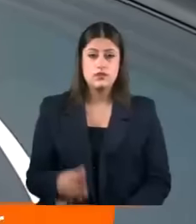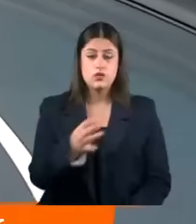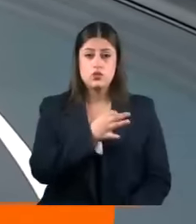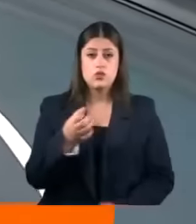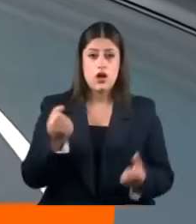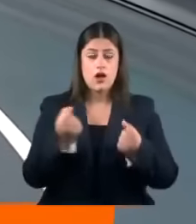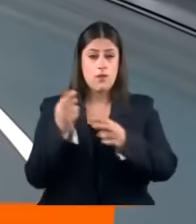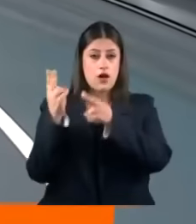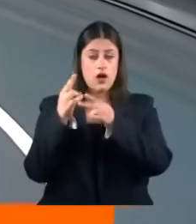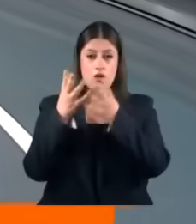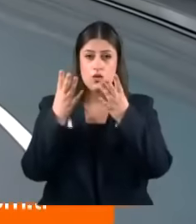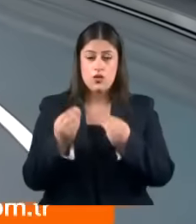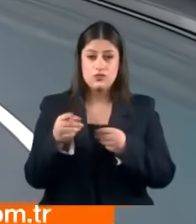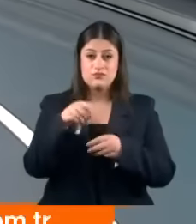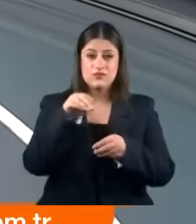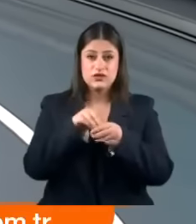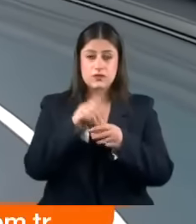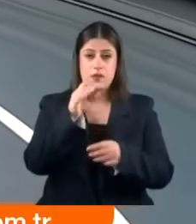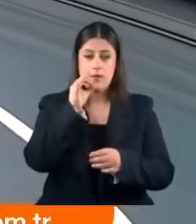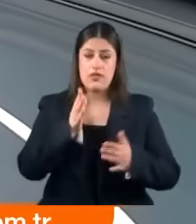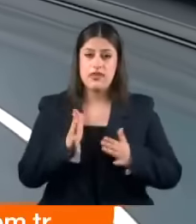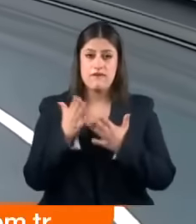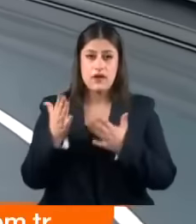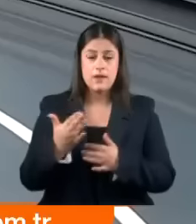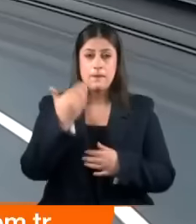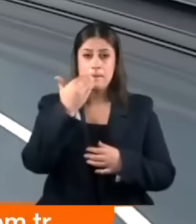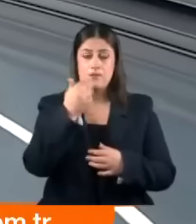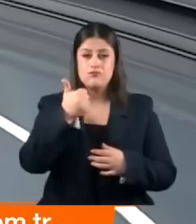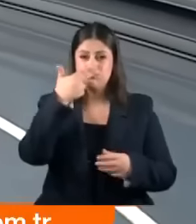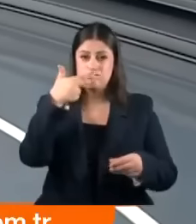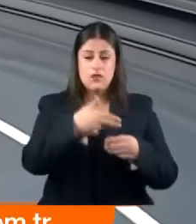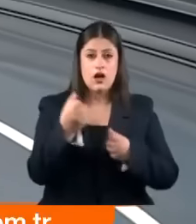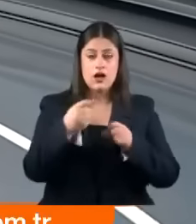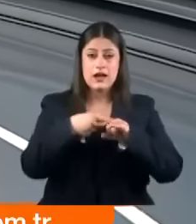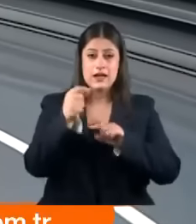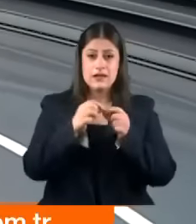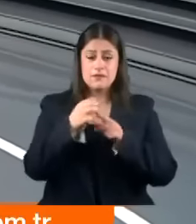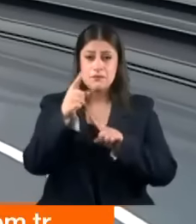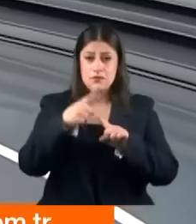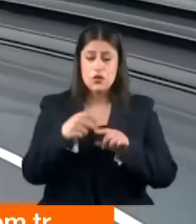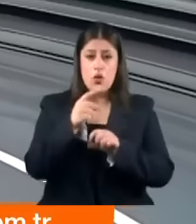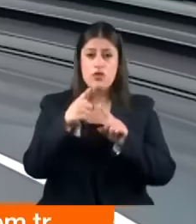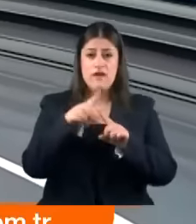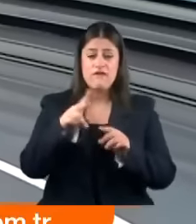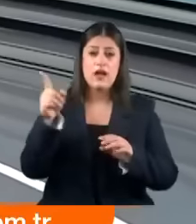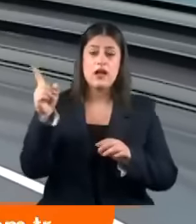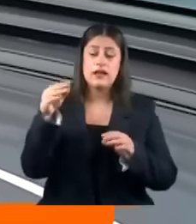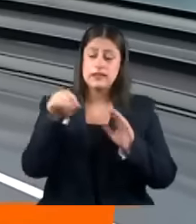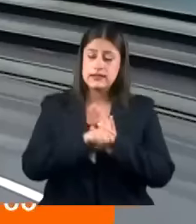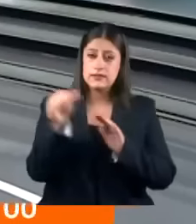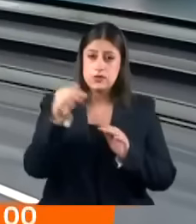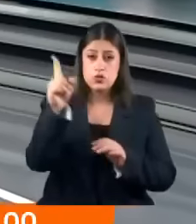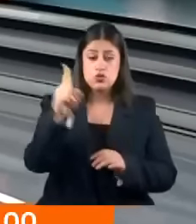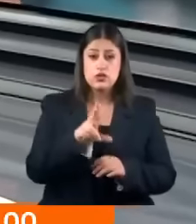Sıfır otomobil hayali kuranları ilgilendiren bir haberle devam edelim. Şarj edilebilir hibrit araçlar için ÖTV indirimi geldi. %80'i bulan